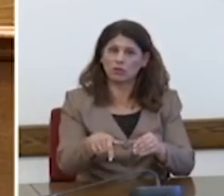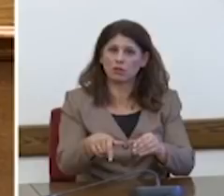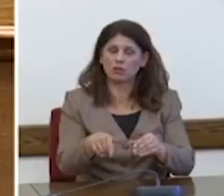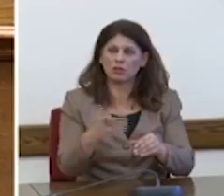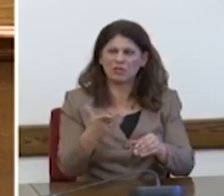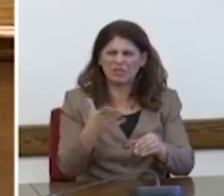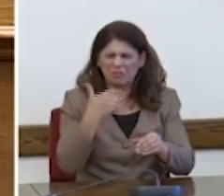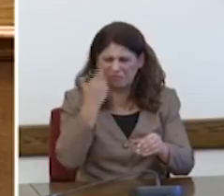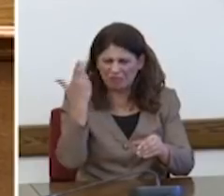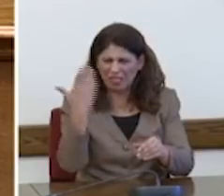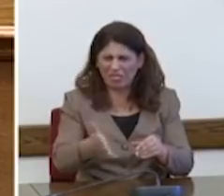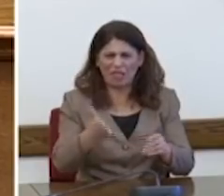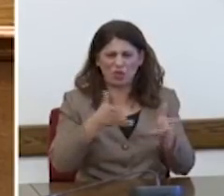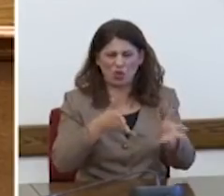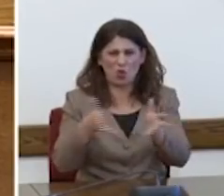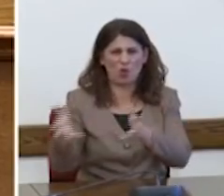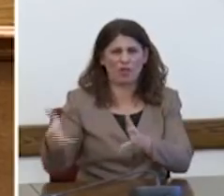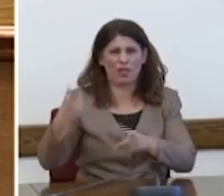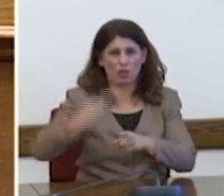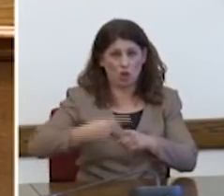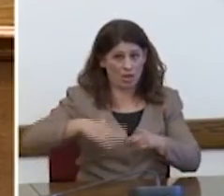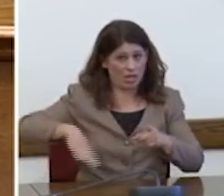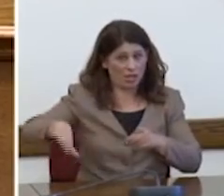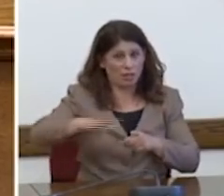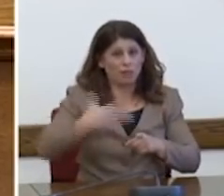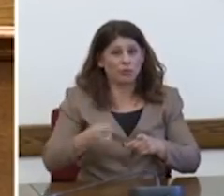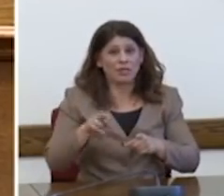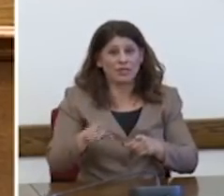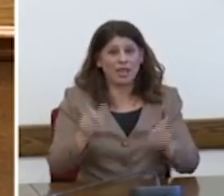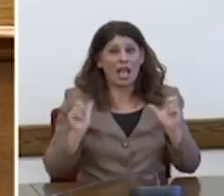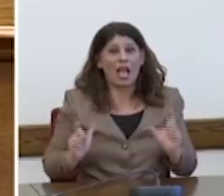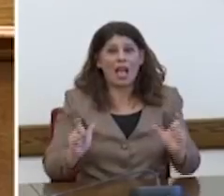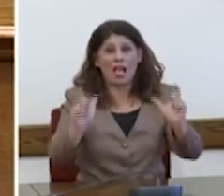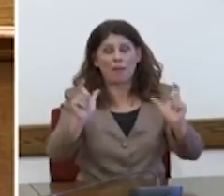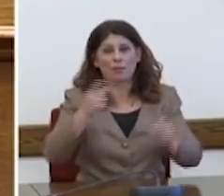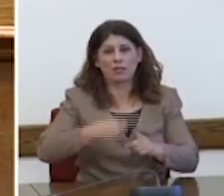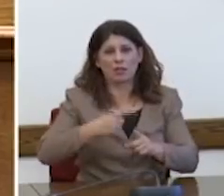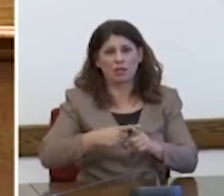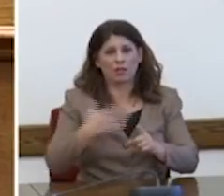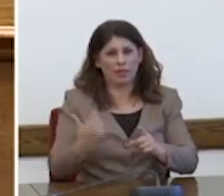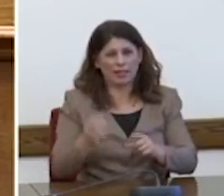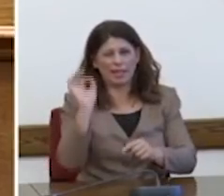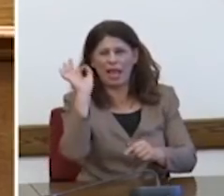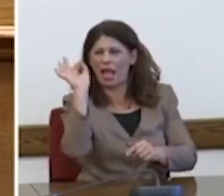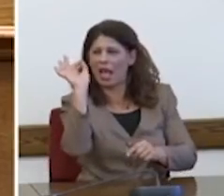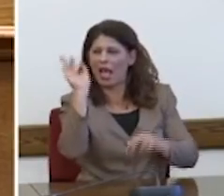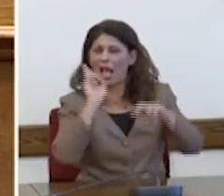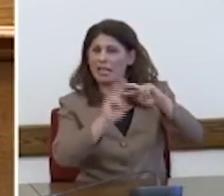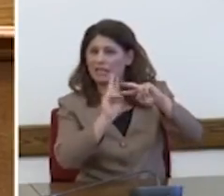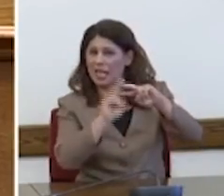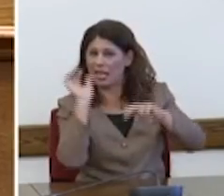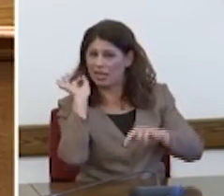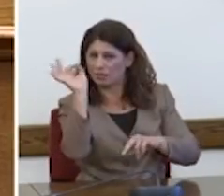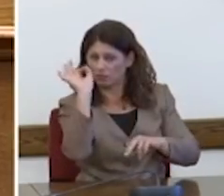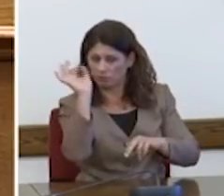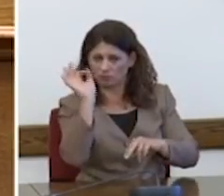του ελληνικού λαού ότι δήθεν αυτή αφορά την άμυνα της χώρας. Έβαλε και έναν αστερίσκο για το Σαχέλ. Σοβαρά